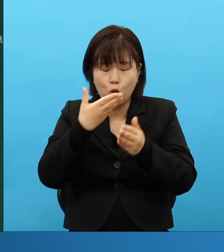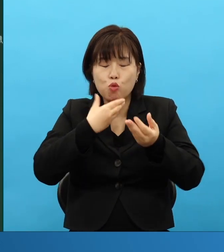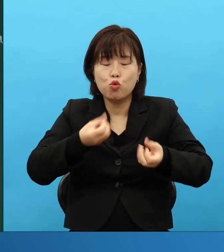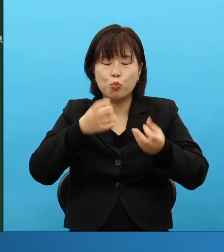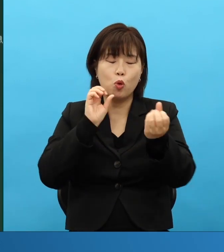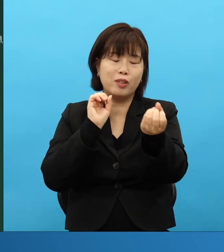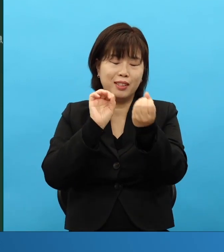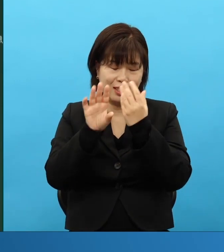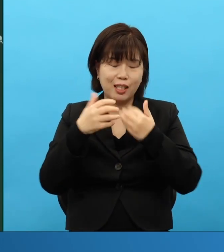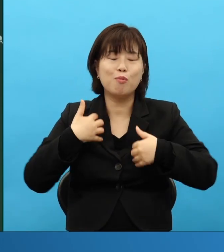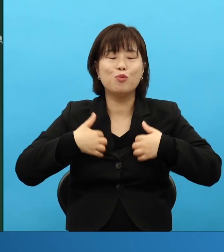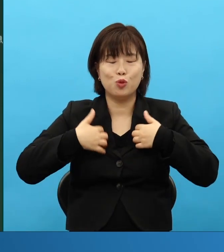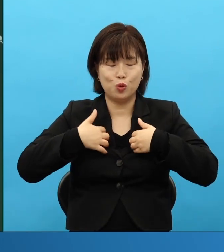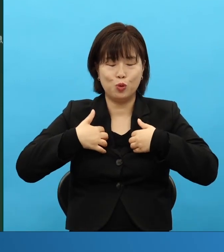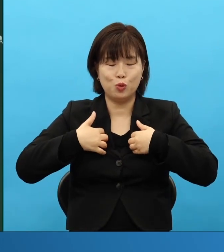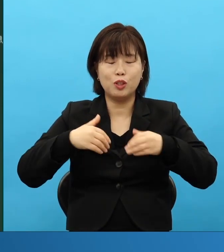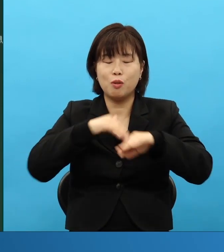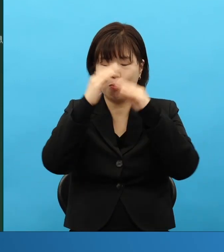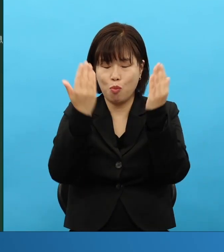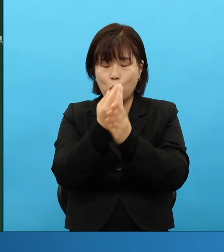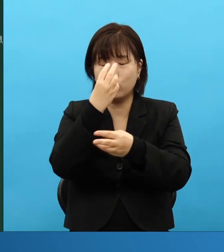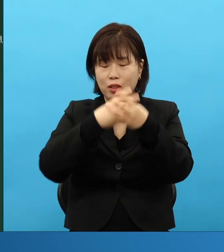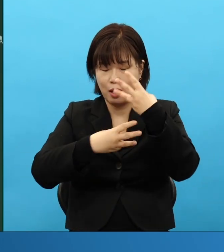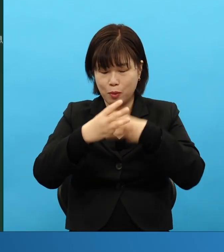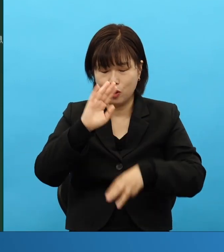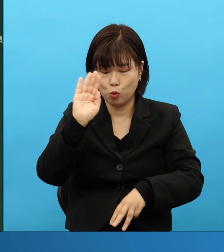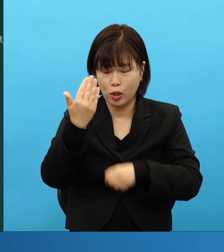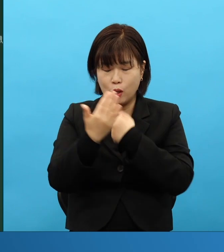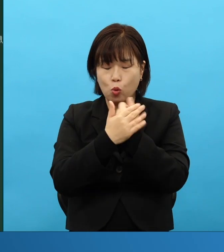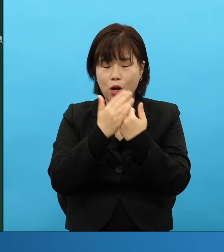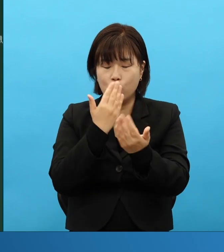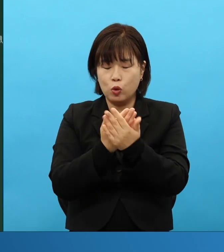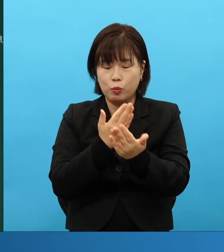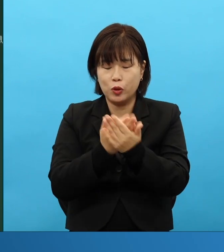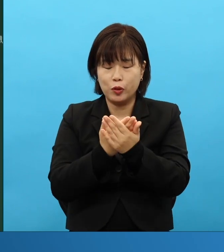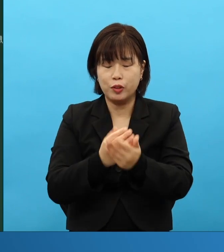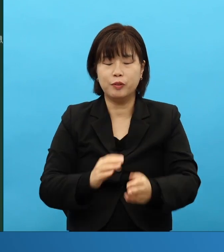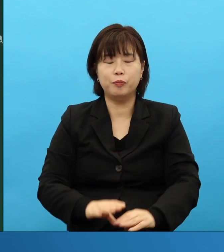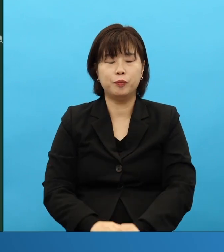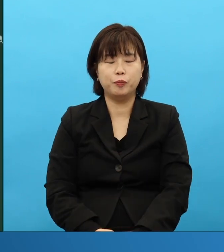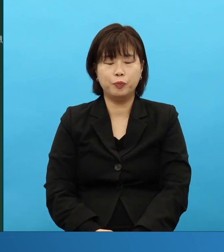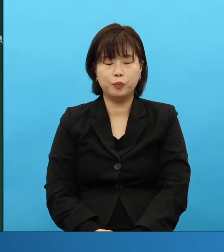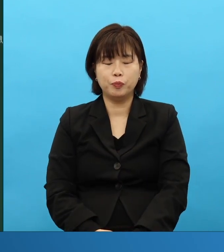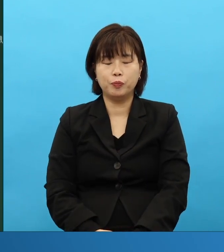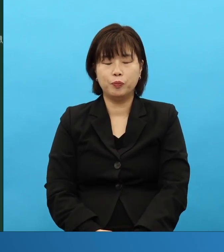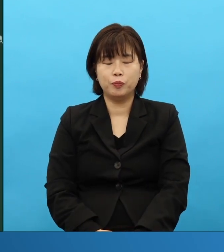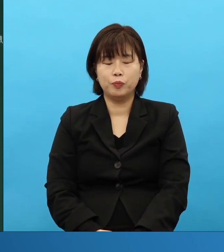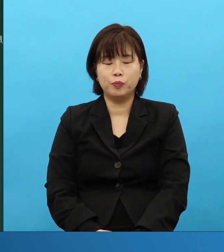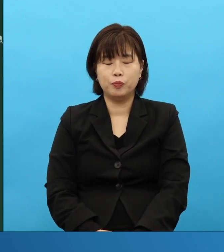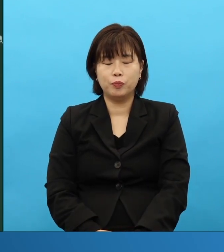Hold the 주옵소서. blessings that we have received from you. Help us to really receive the three answers and three blessings from you.